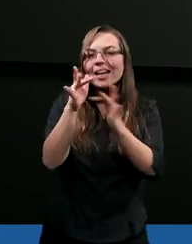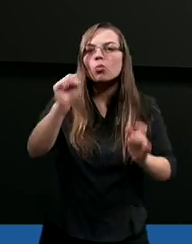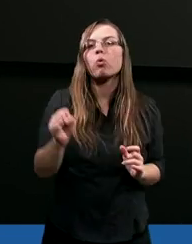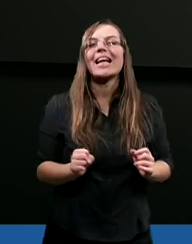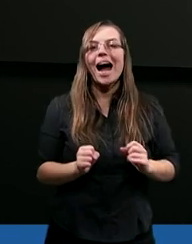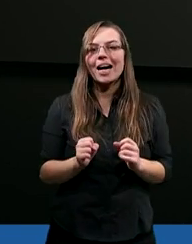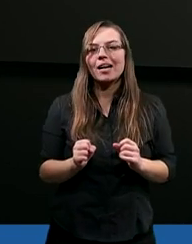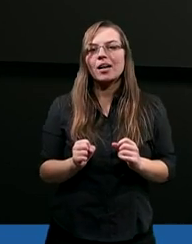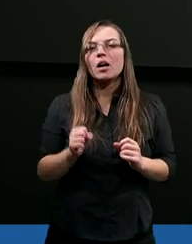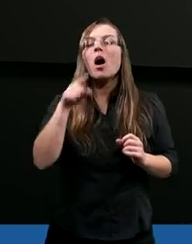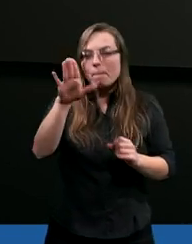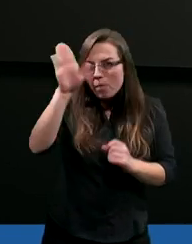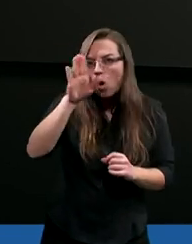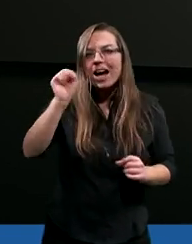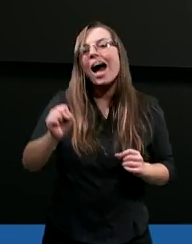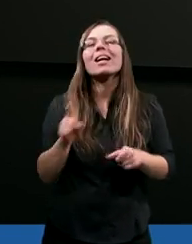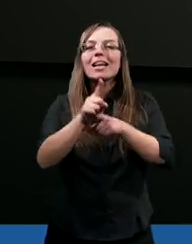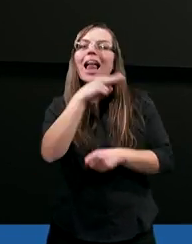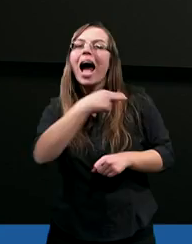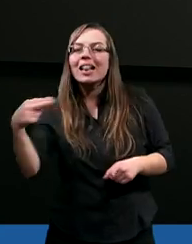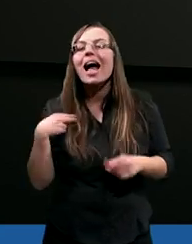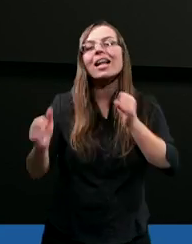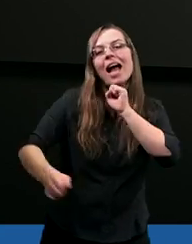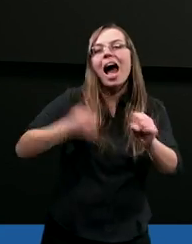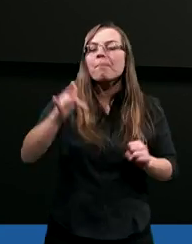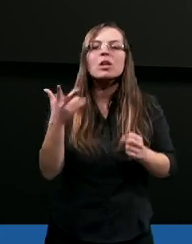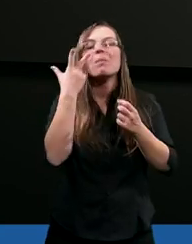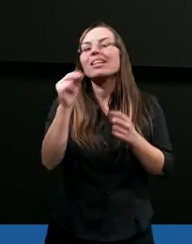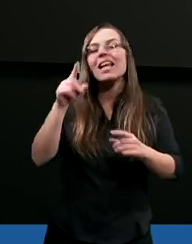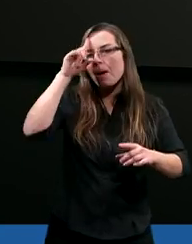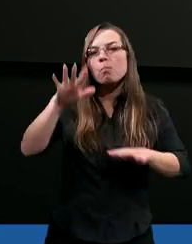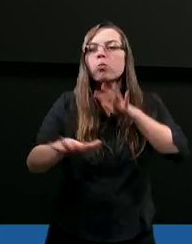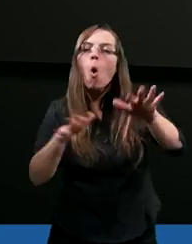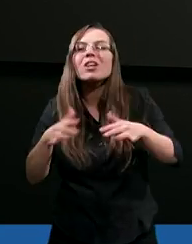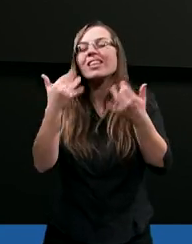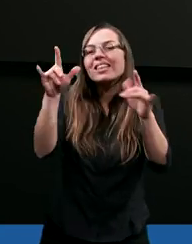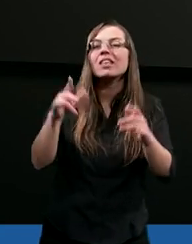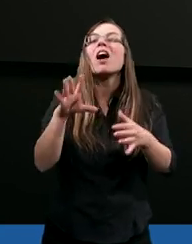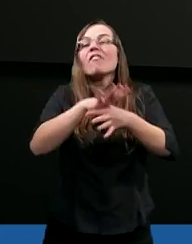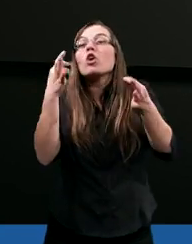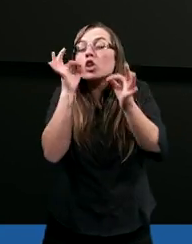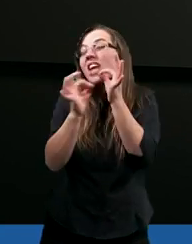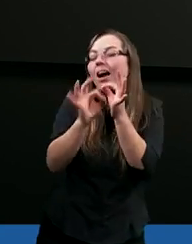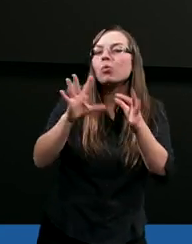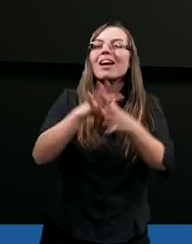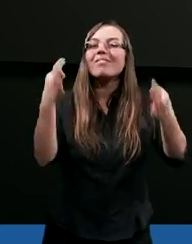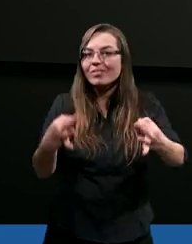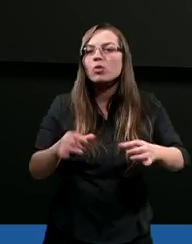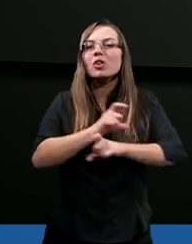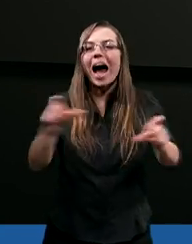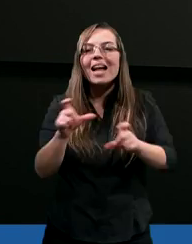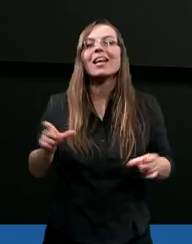Chrystusa, Boga dla nas, abyśmy nie błądzili, szczególnie w obecnym czasie